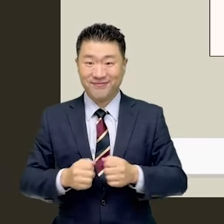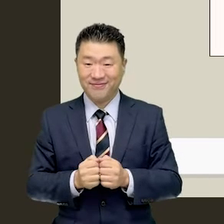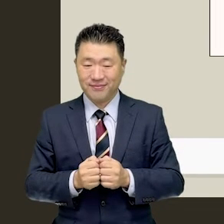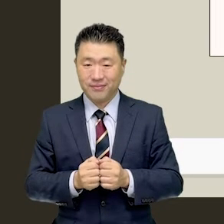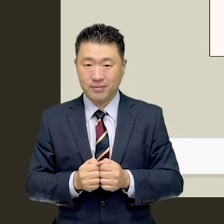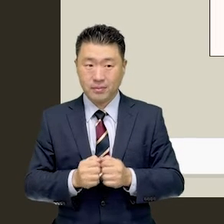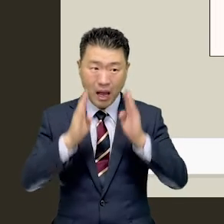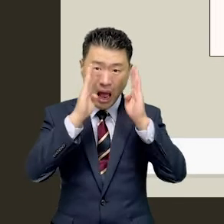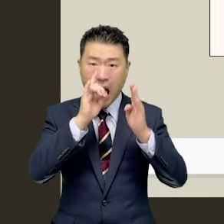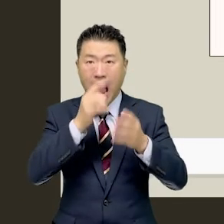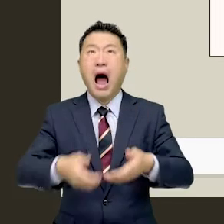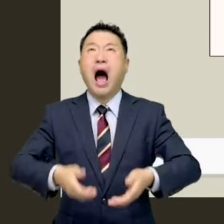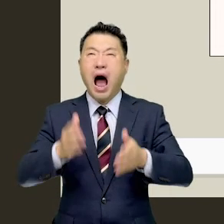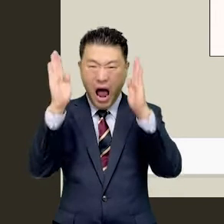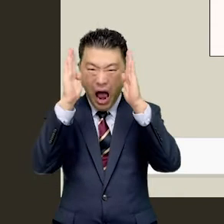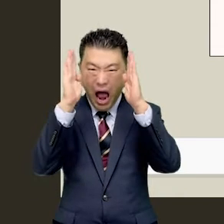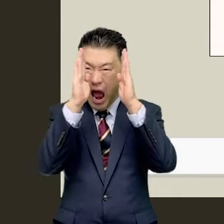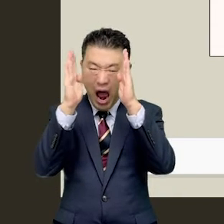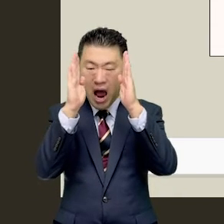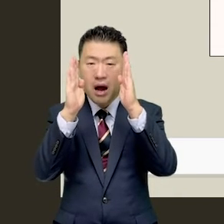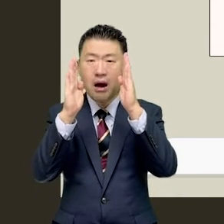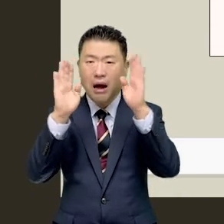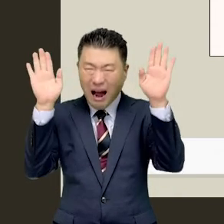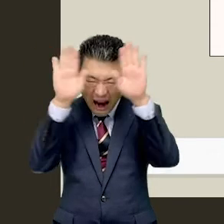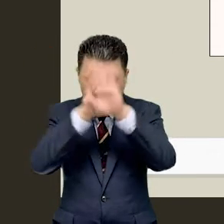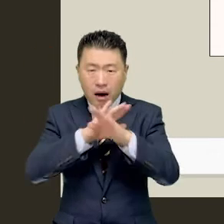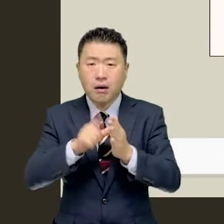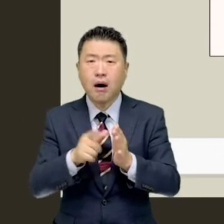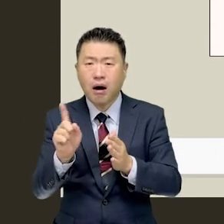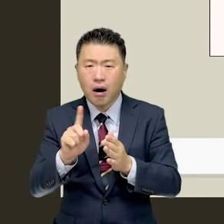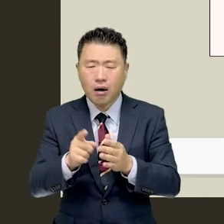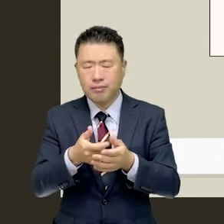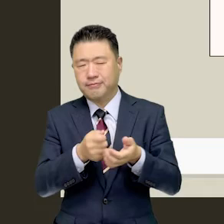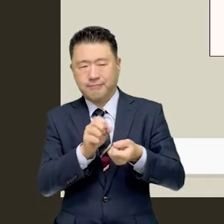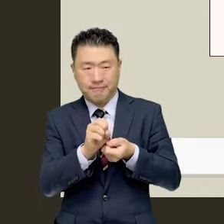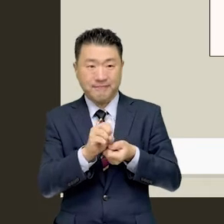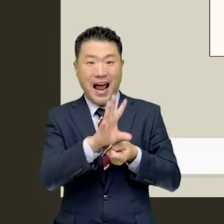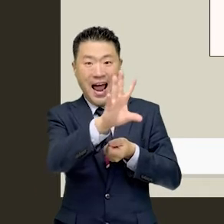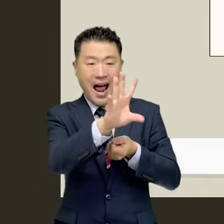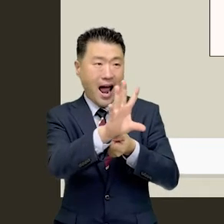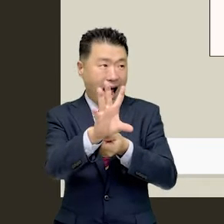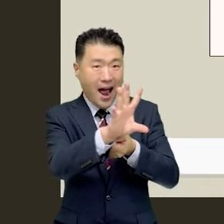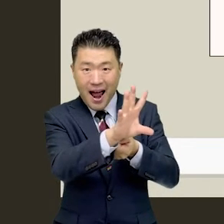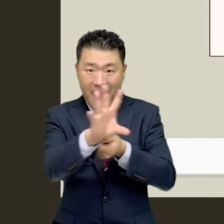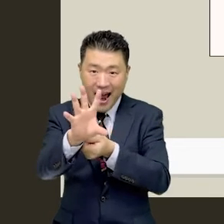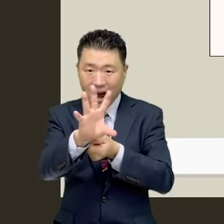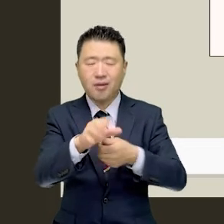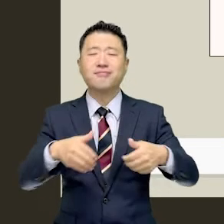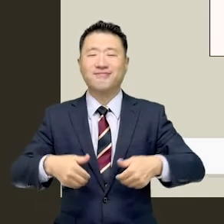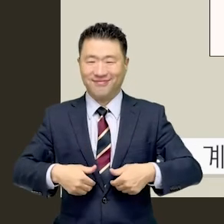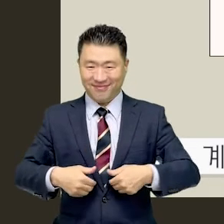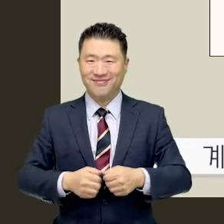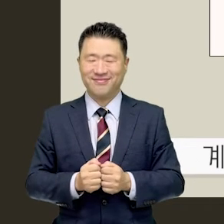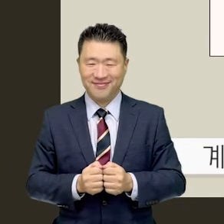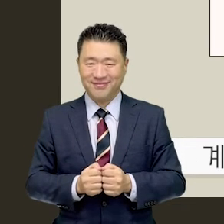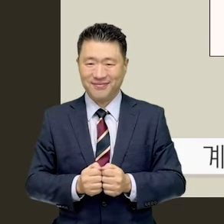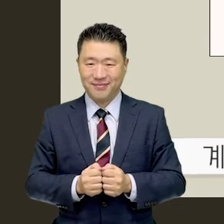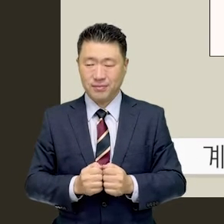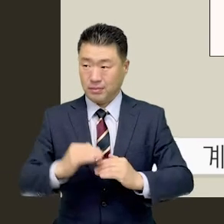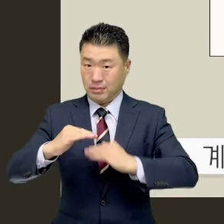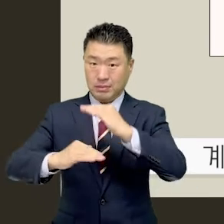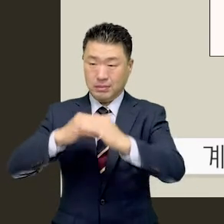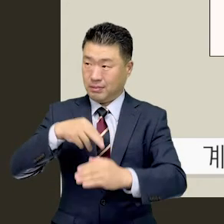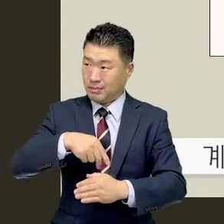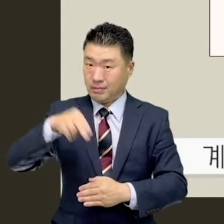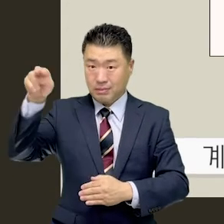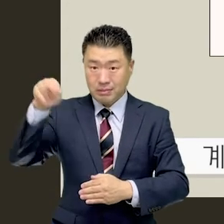시야 확보가 어려운 어두운 장소에서 작업할 때는 손전등 등의 휴대용 조명기기를 사용합니다. 계단을 오르내릴